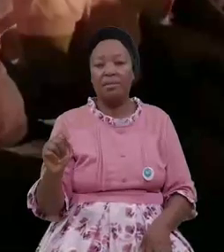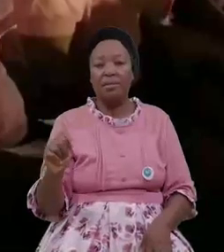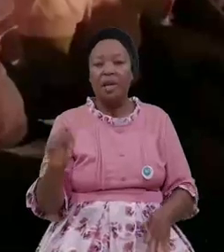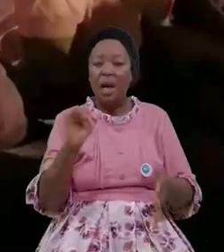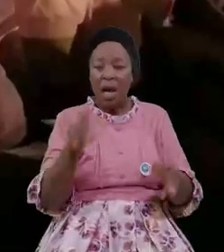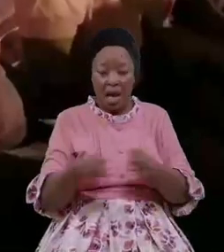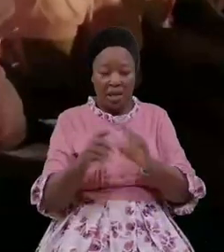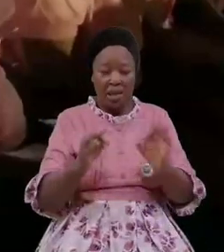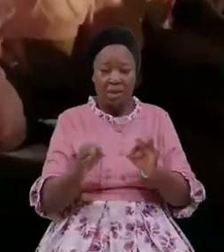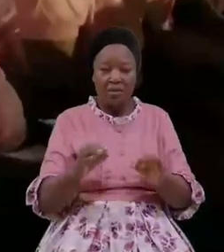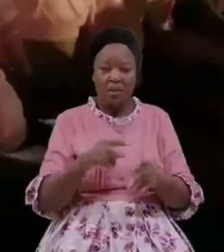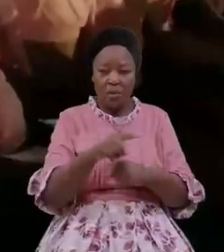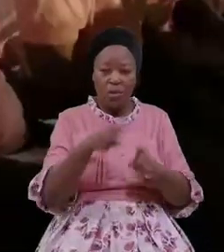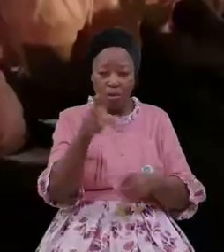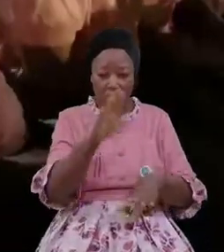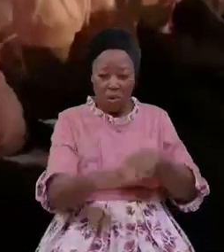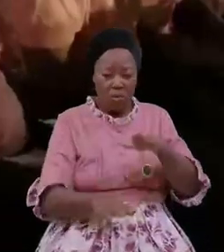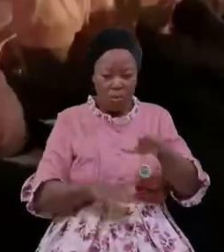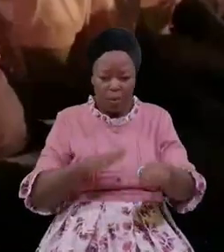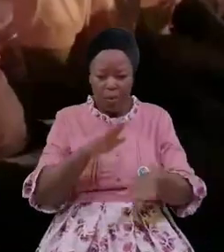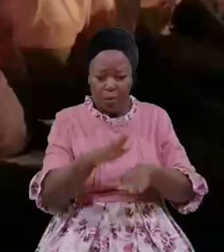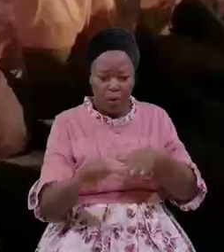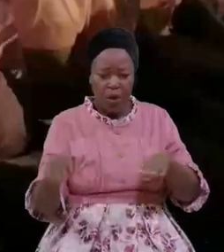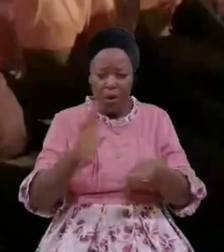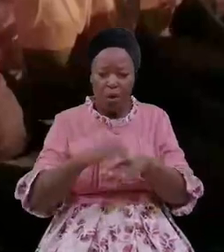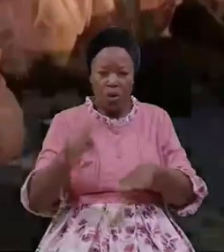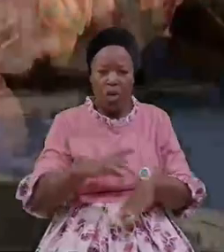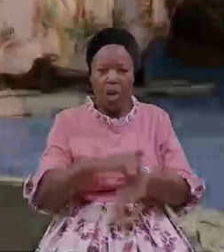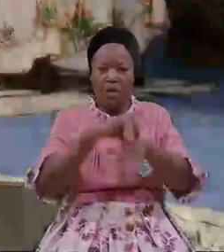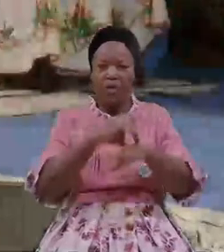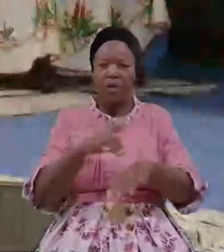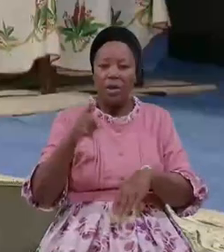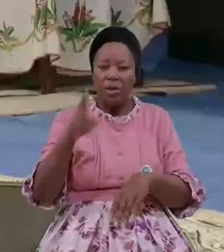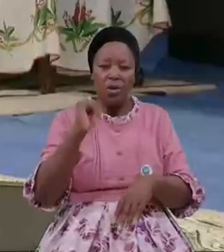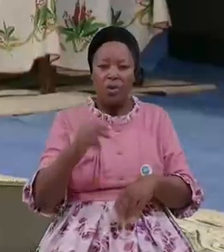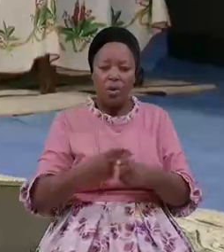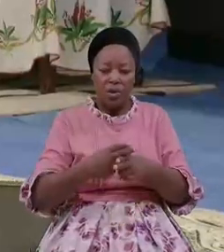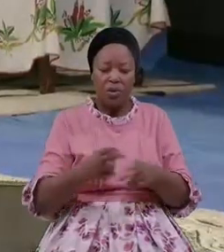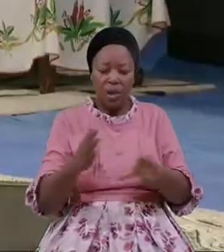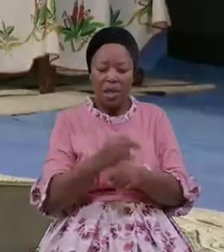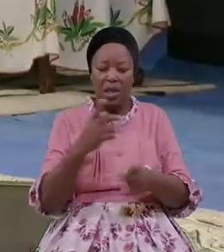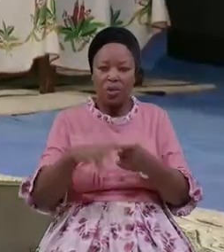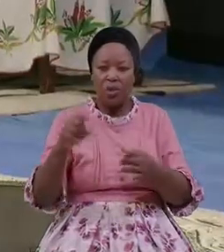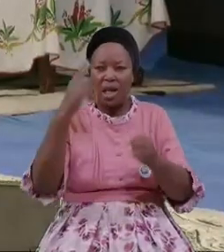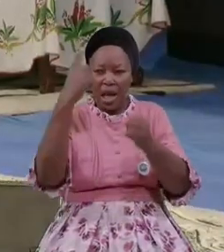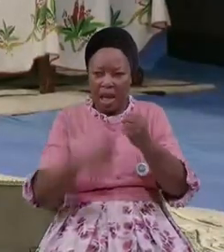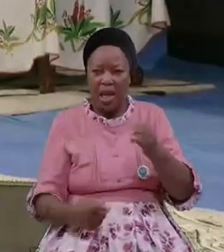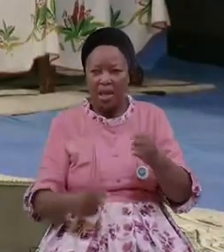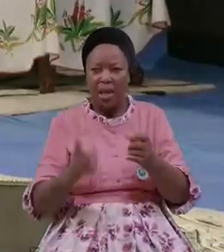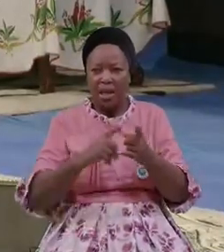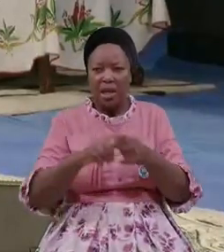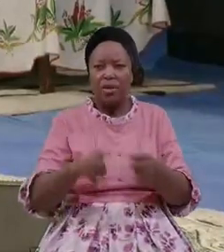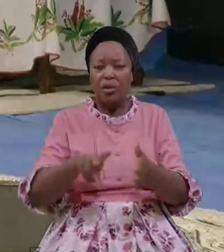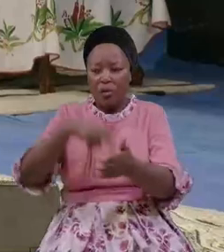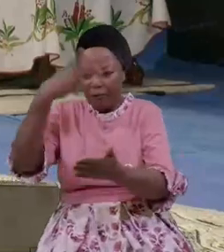plat c'est comme quand on marche sur la terre que on va bientôt parvenir au bout on